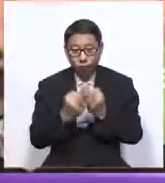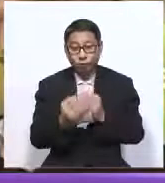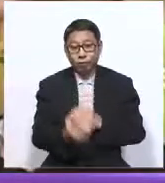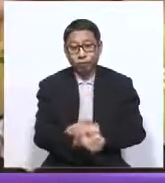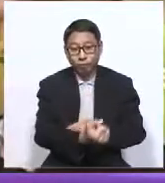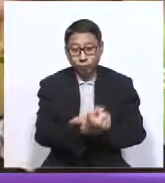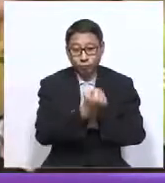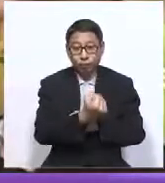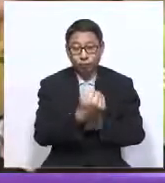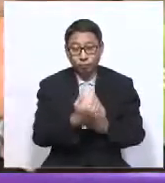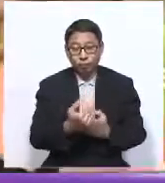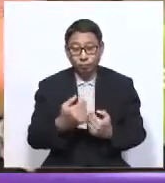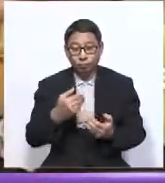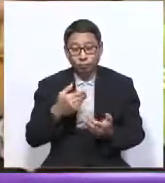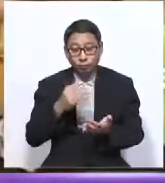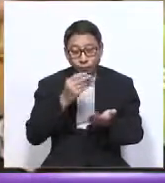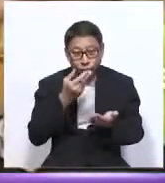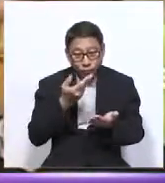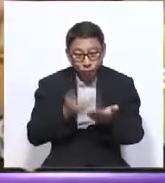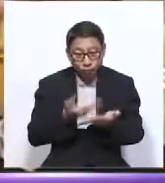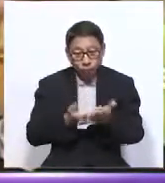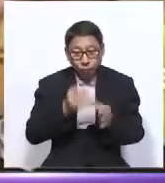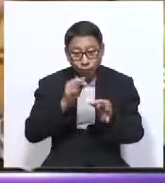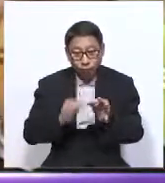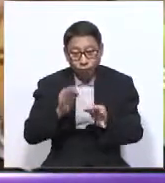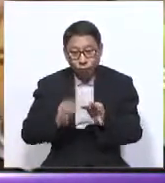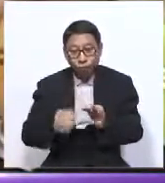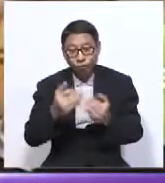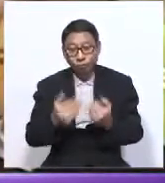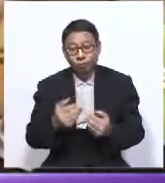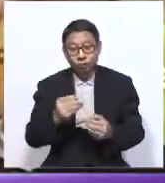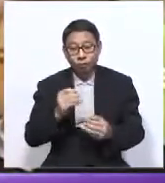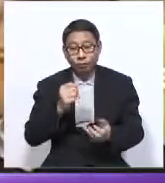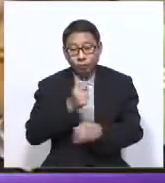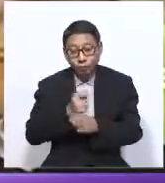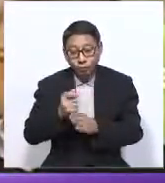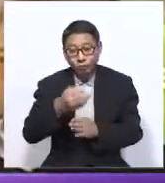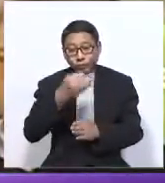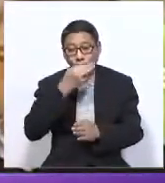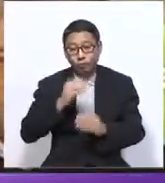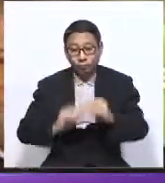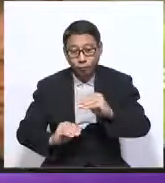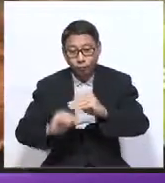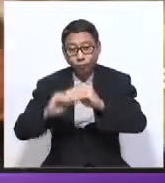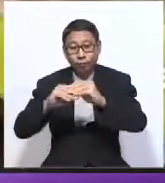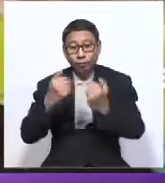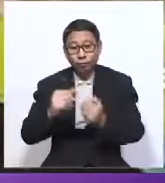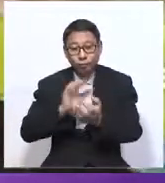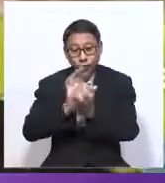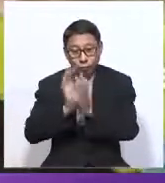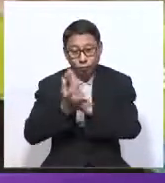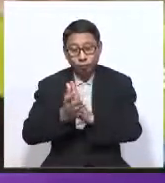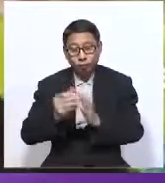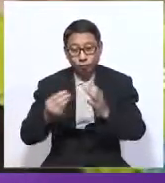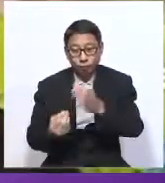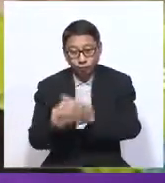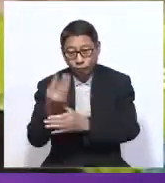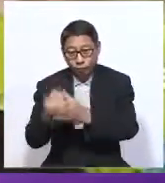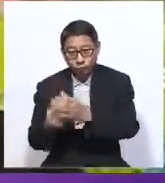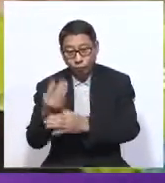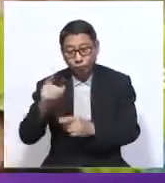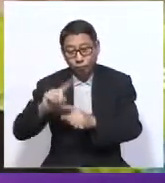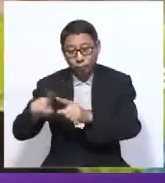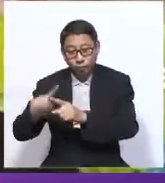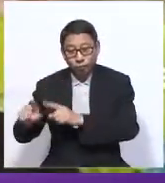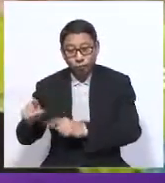อนนะประหยัดค่าใช้จ่ายได้มีอาชีพเสริมมีรายได้จากการปรับเปลี่ยนพฤติกรรมการปลูกพืชผม